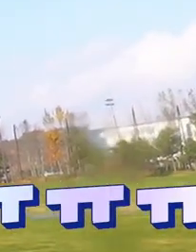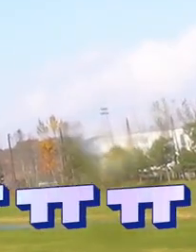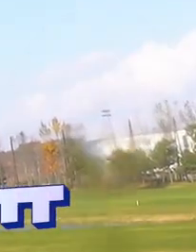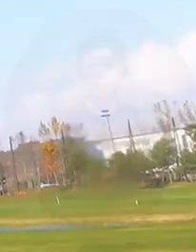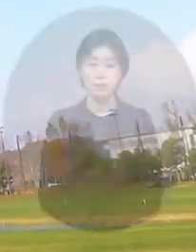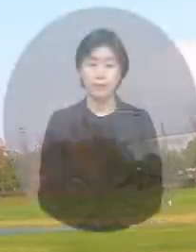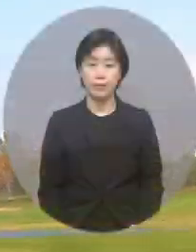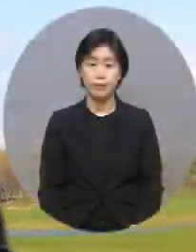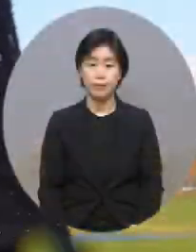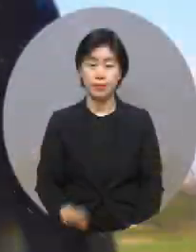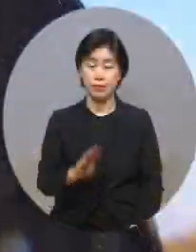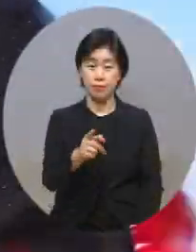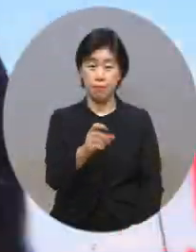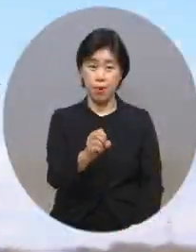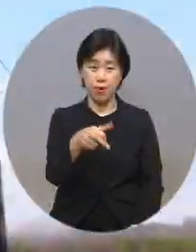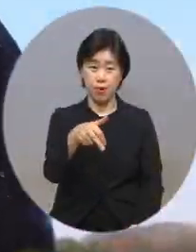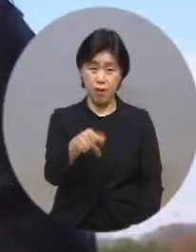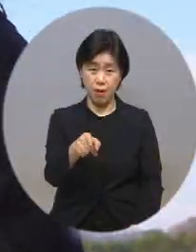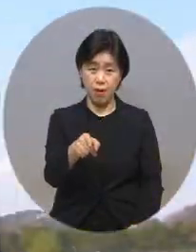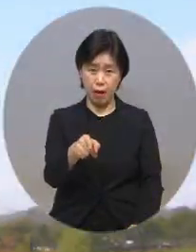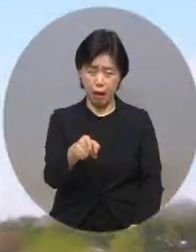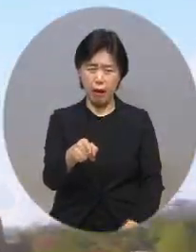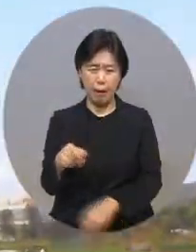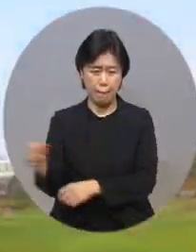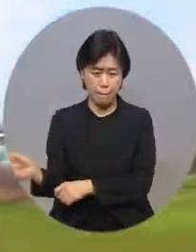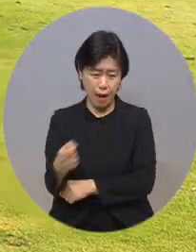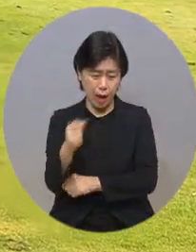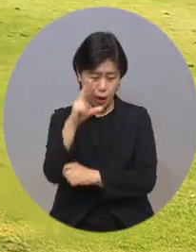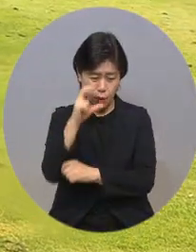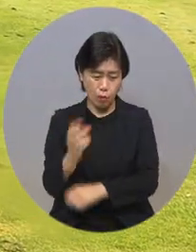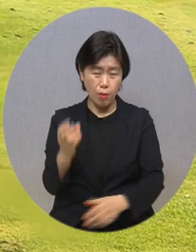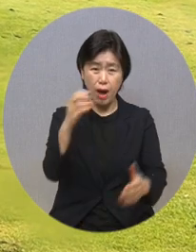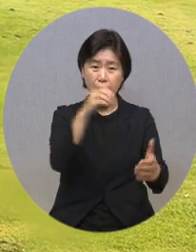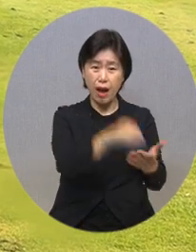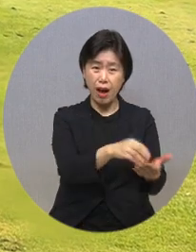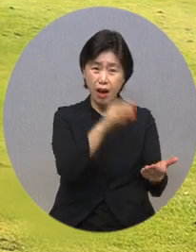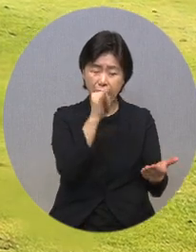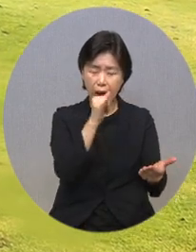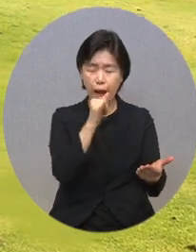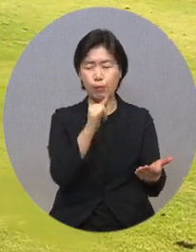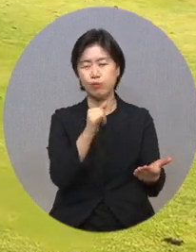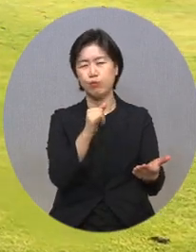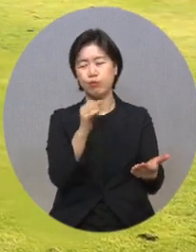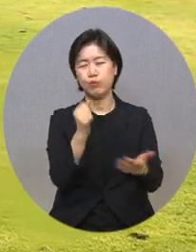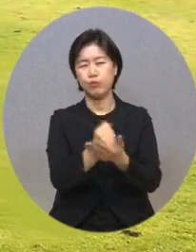왔어요? 어, 가볼게. 아, 아, 왠지 불안하더라.